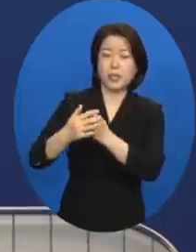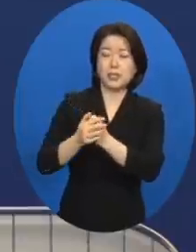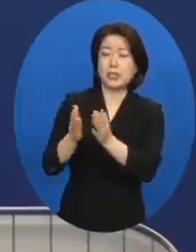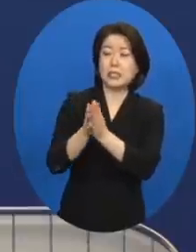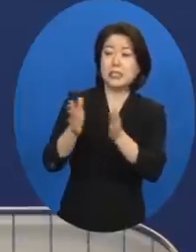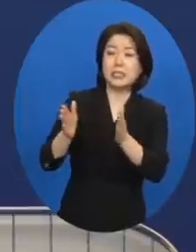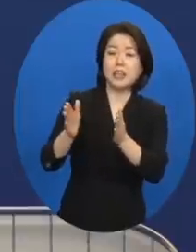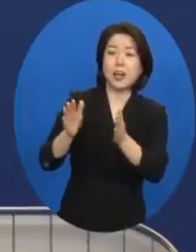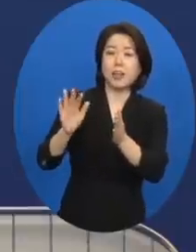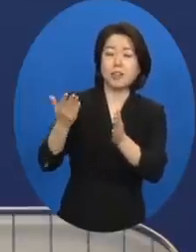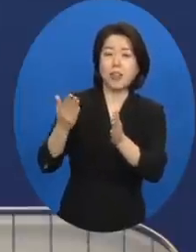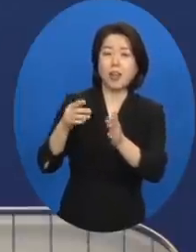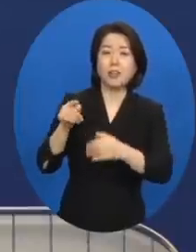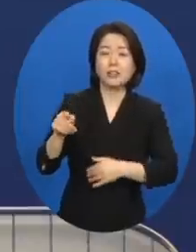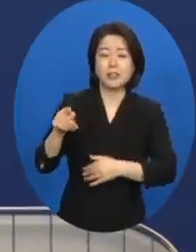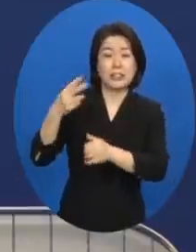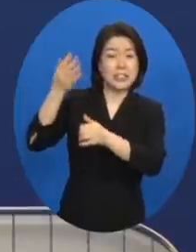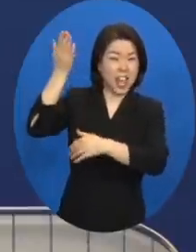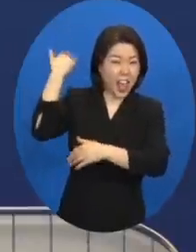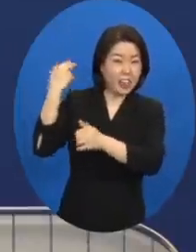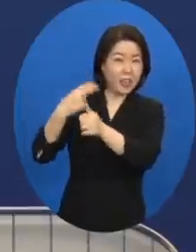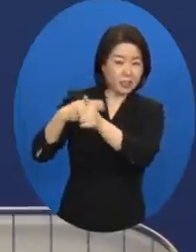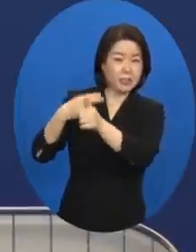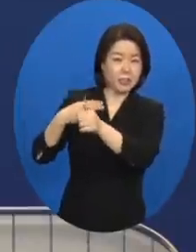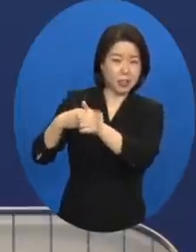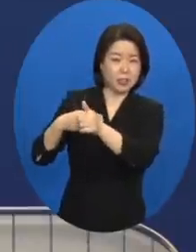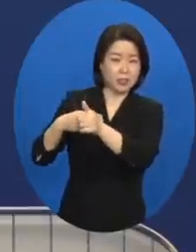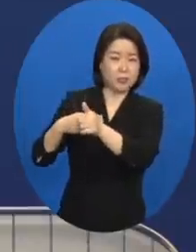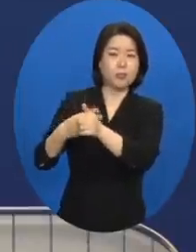시작이 된 그 선생님도